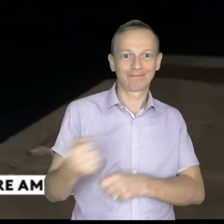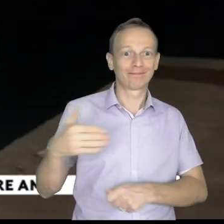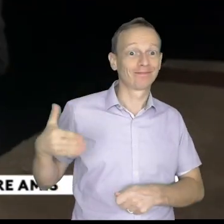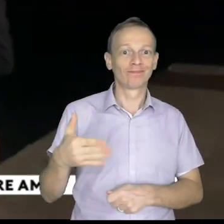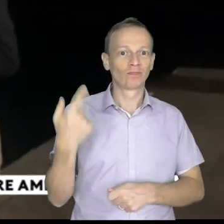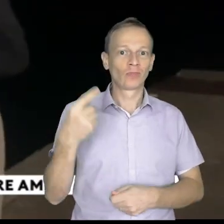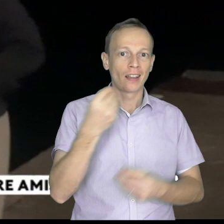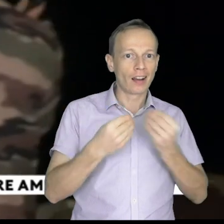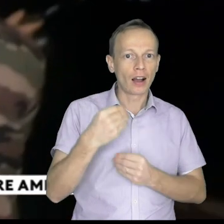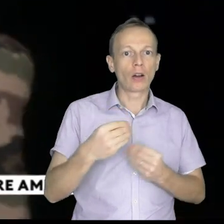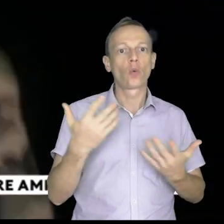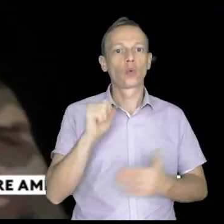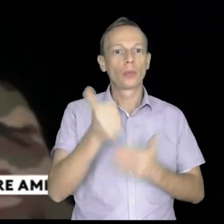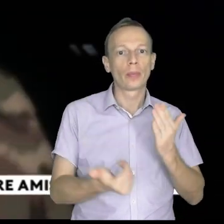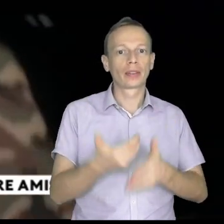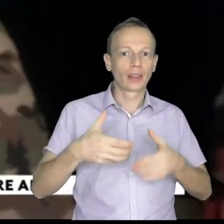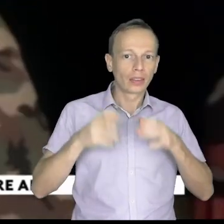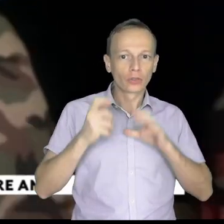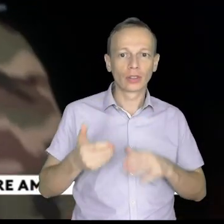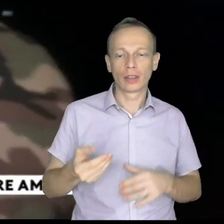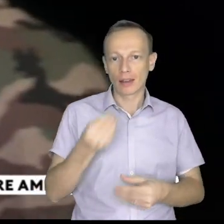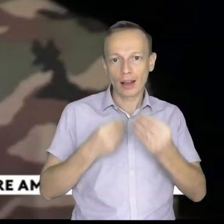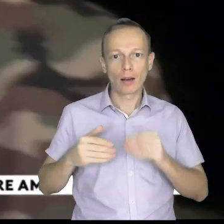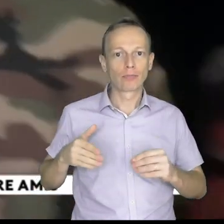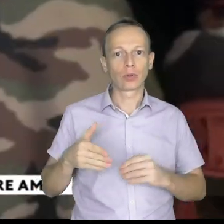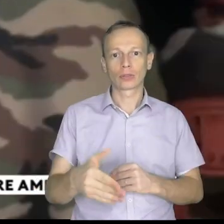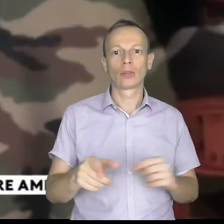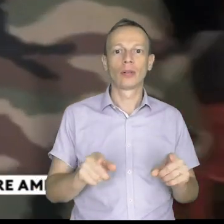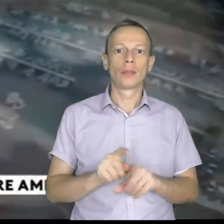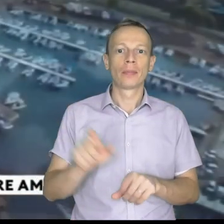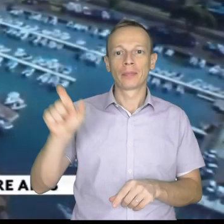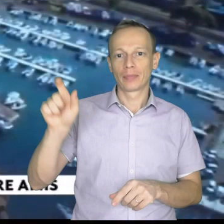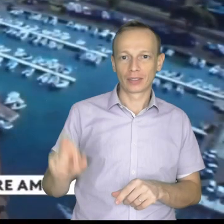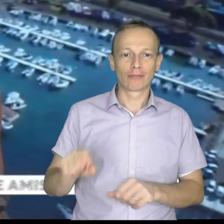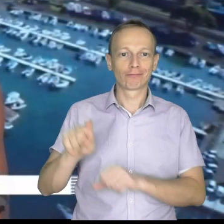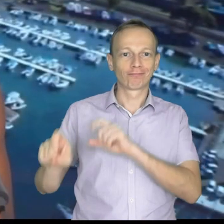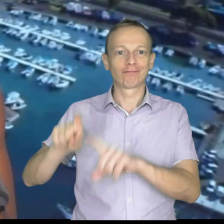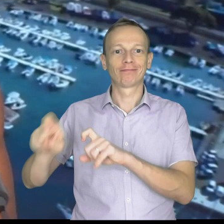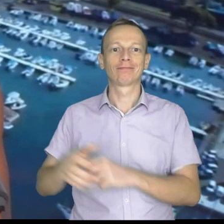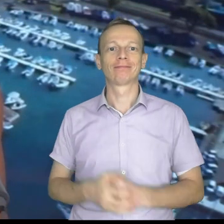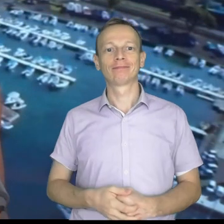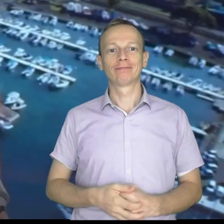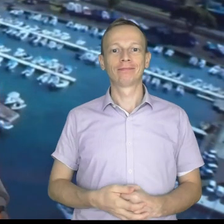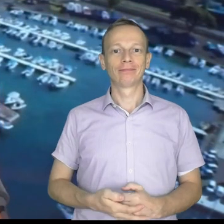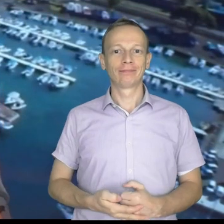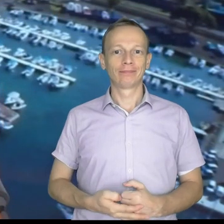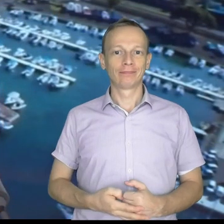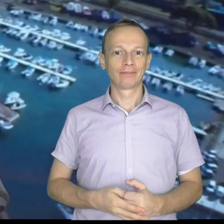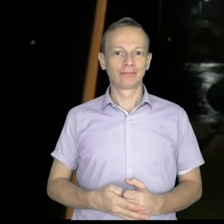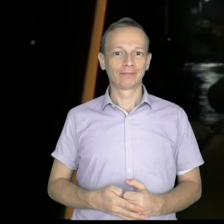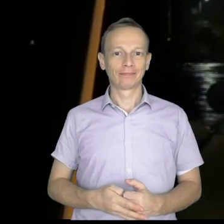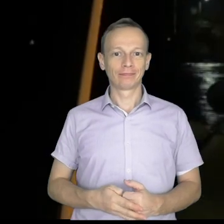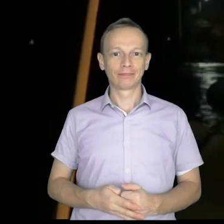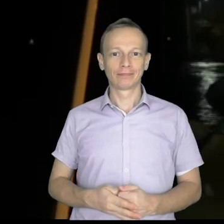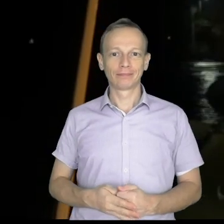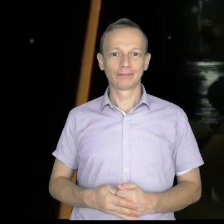pour le dîner, voire le petit déjeuner du lendemain, comme en témoigne Toby Ridge au micro de Rosanna Mehuta. On